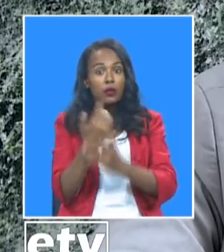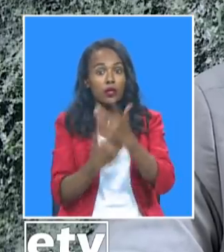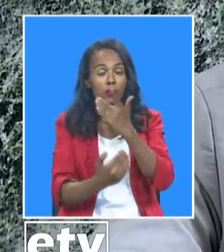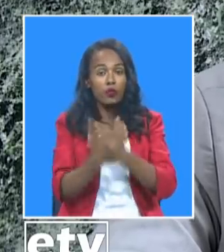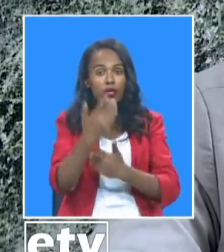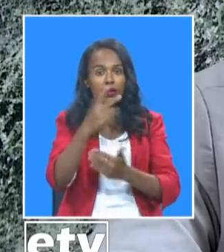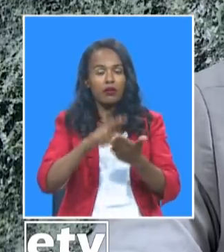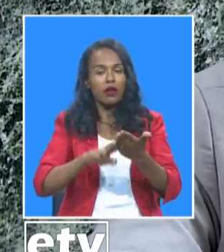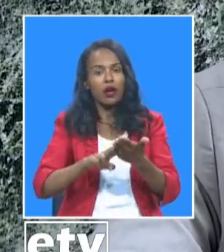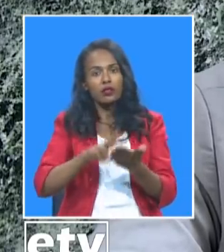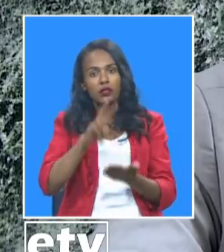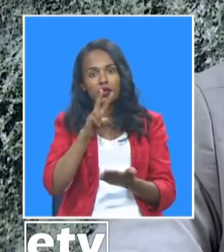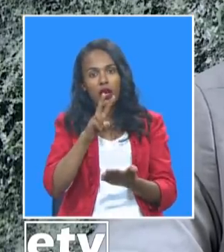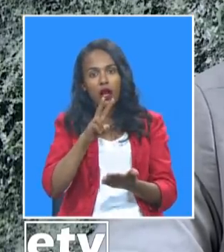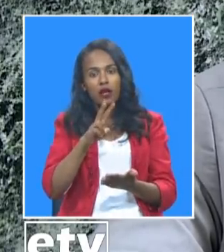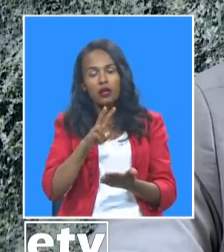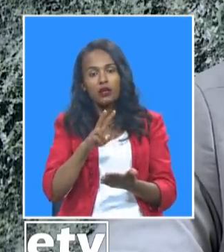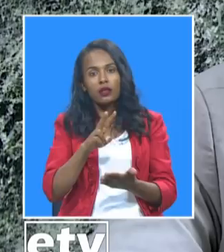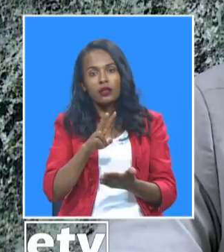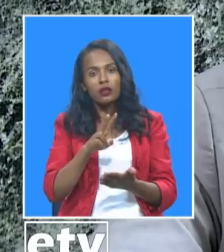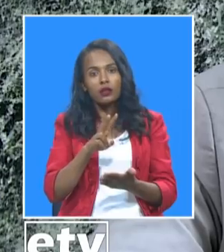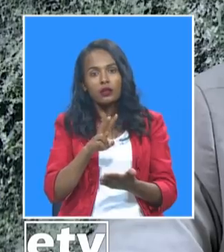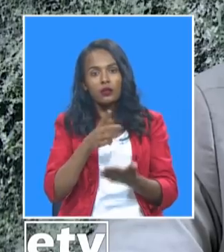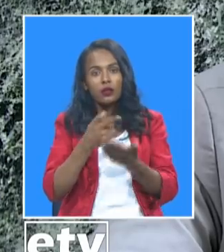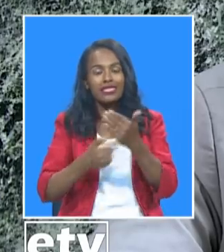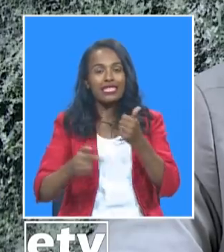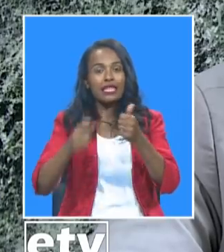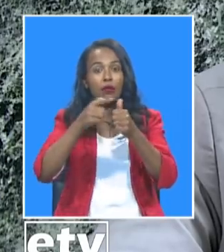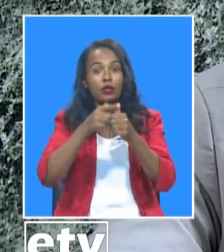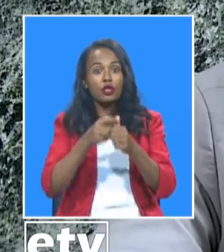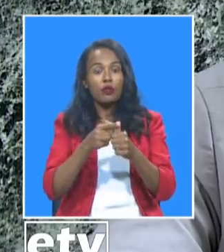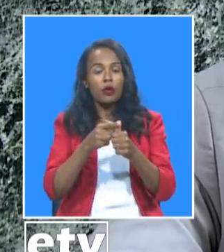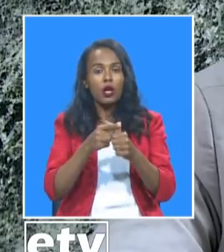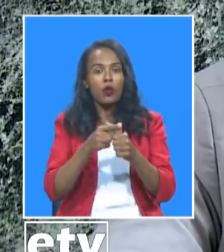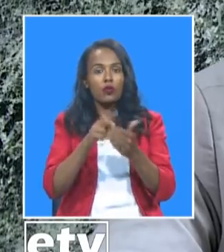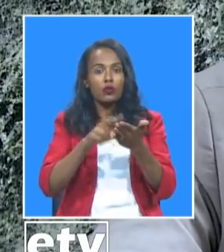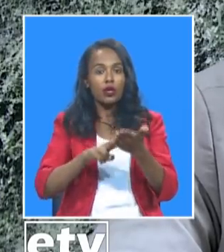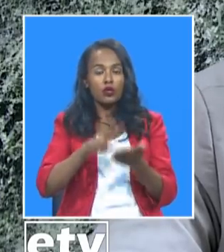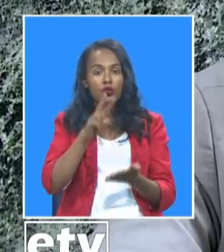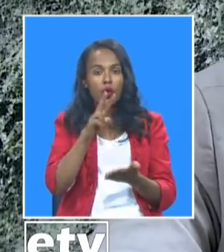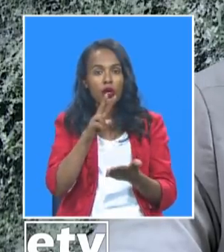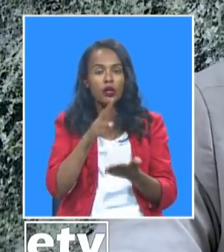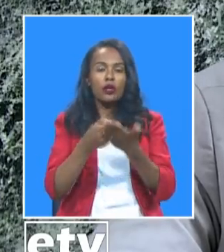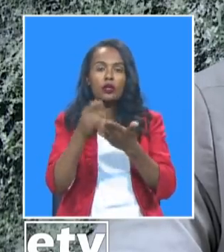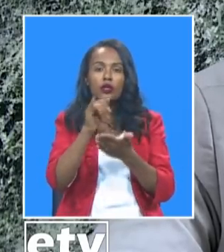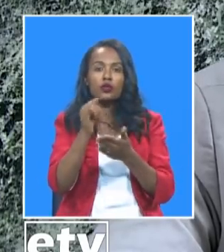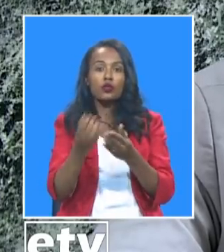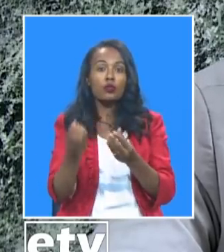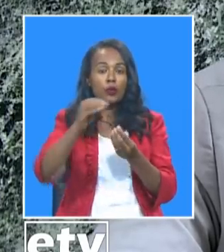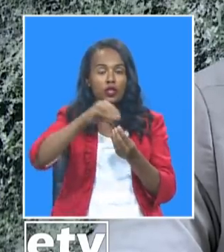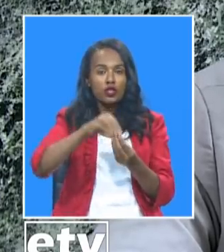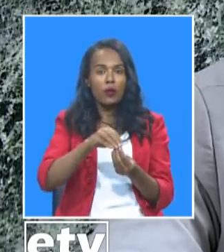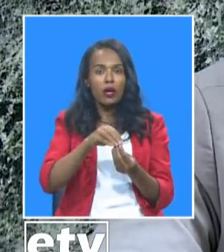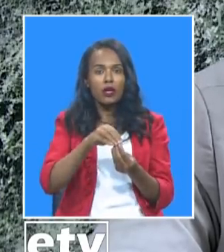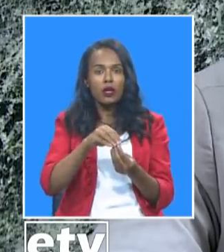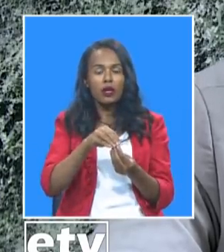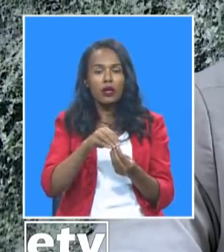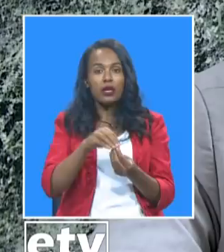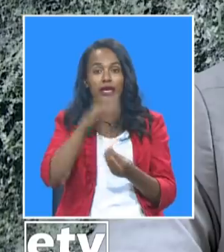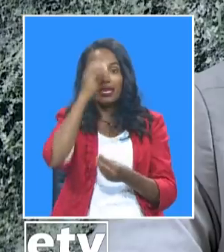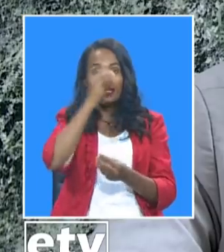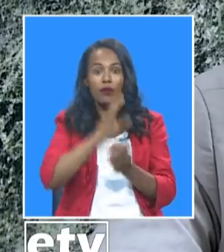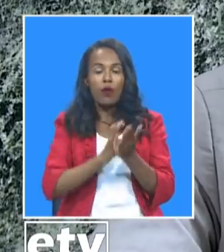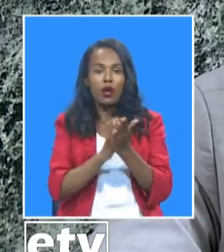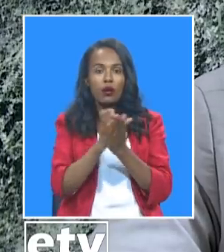ወቅት አንስተናል። በዛ የመጀመሪያው ውይይት ቀንም ተነስቷል። እንደዚሁም በተጨማሪም የሰባዊ